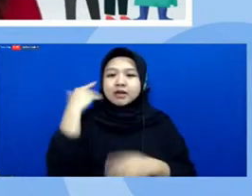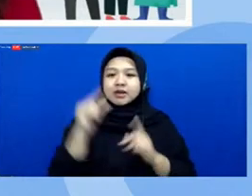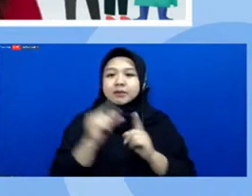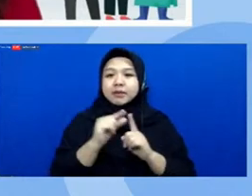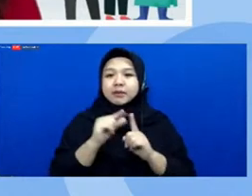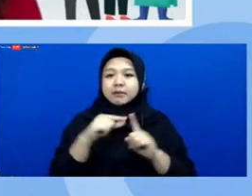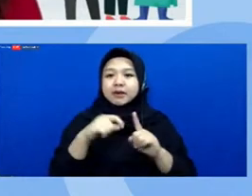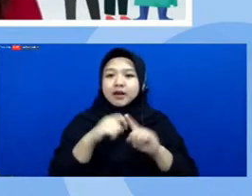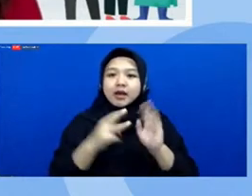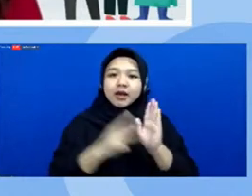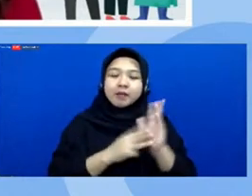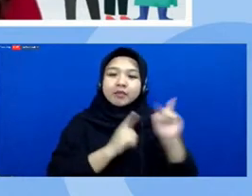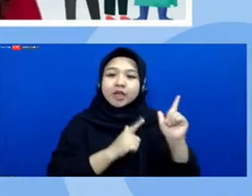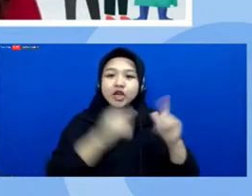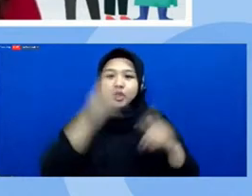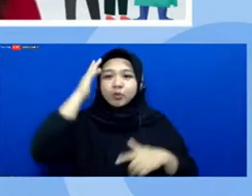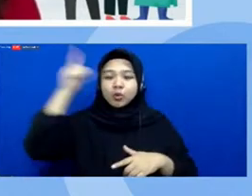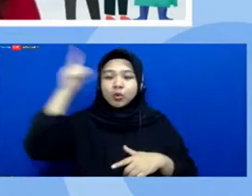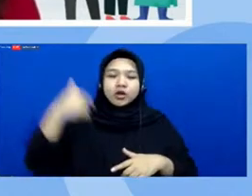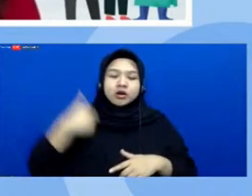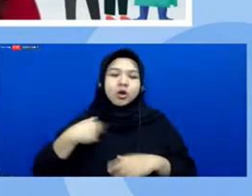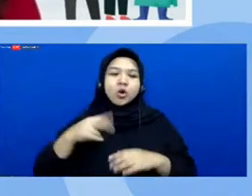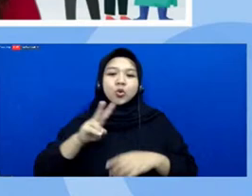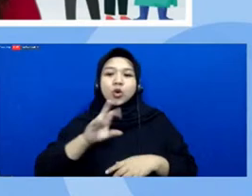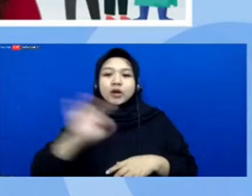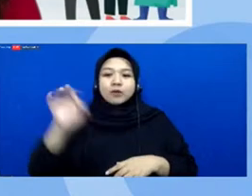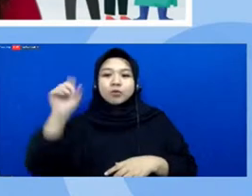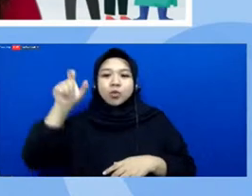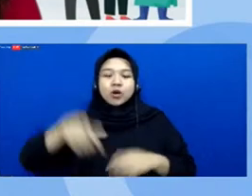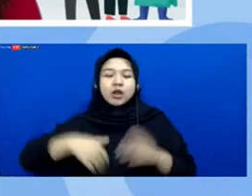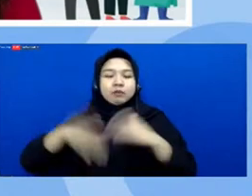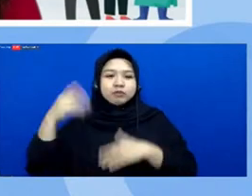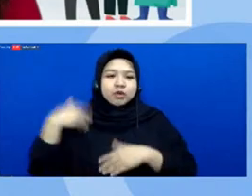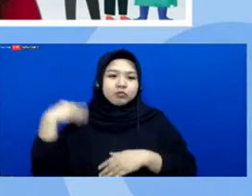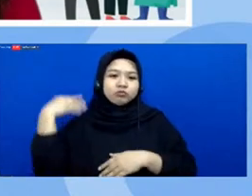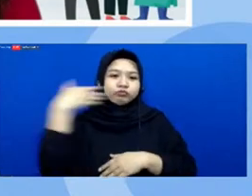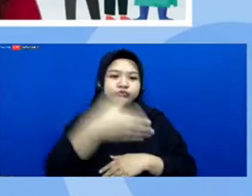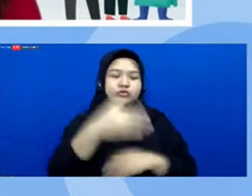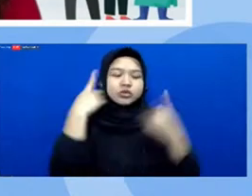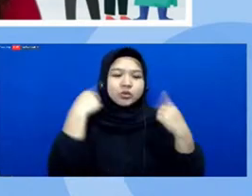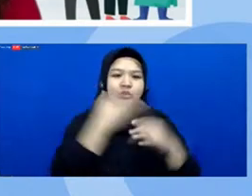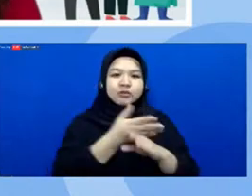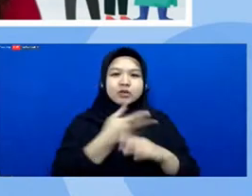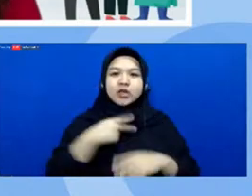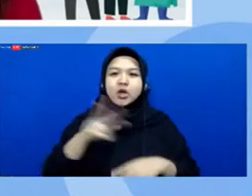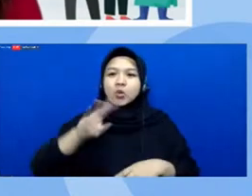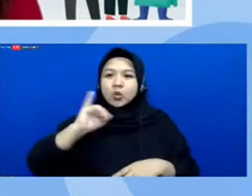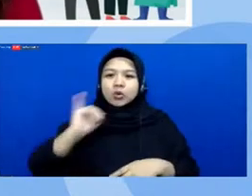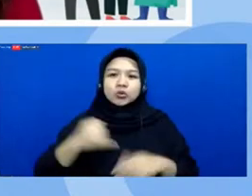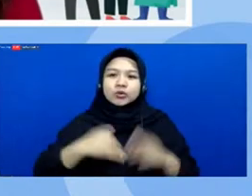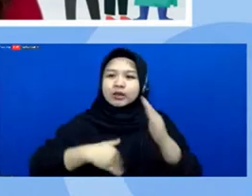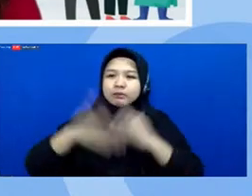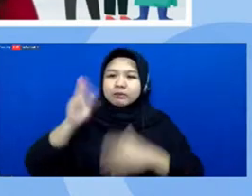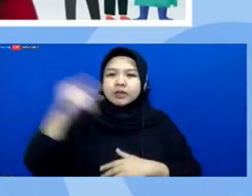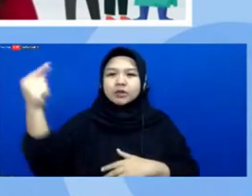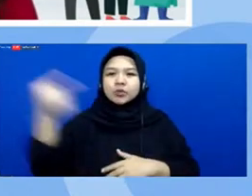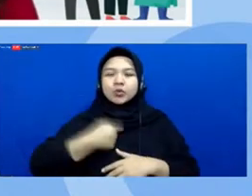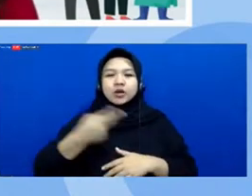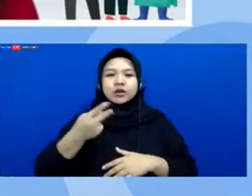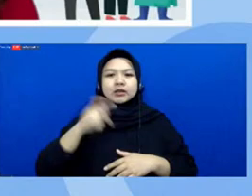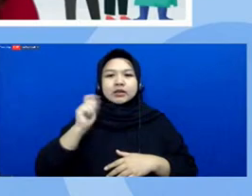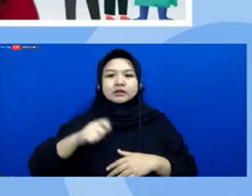aparat TNI Polri itu menerjunkan 2.000 lebih tambahan penguatan pasukan se-Jawa Timur, kita 2 juta lebih loh teguran dan sanksi yang kita